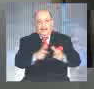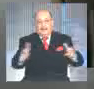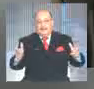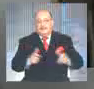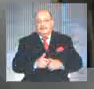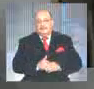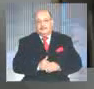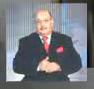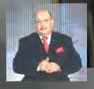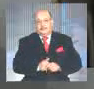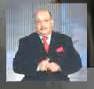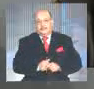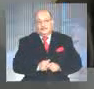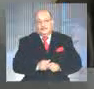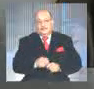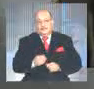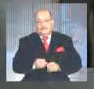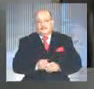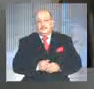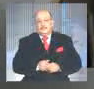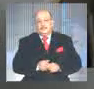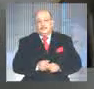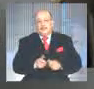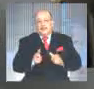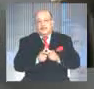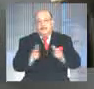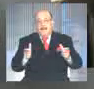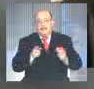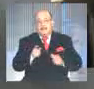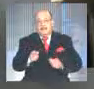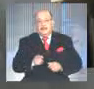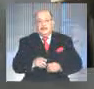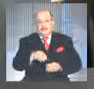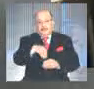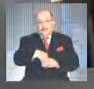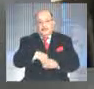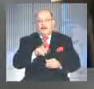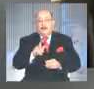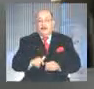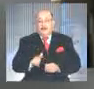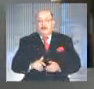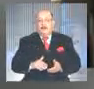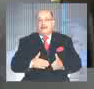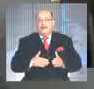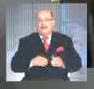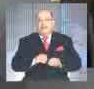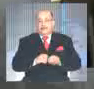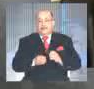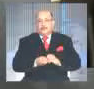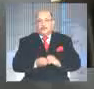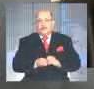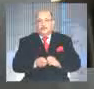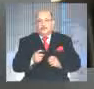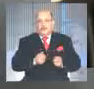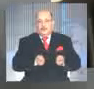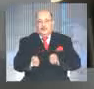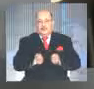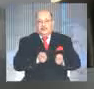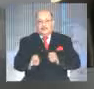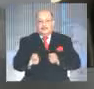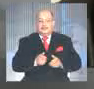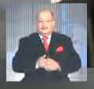الغربي. أيضا تطرقنا مع الإخوة في اتحاد الصناعة والتجارة واتحاد الشغل الإشكاليات الأخيرة في